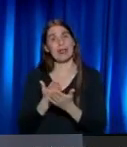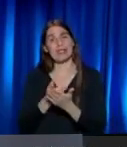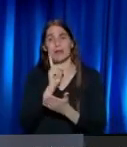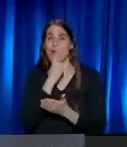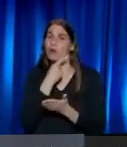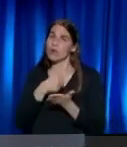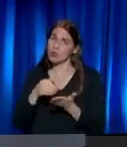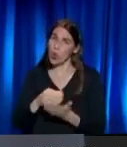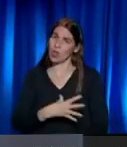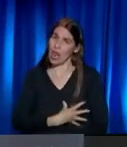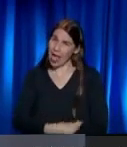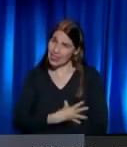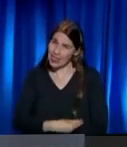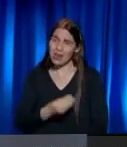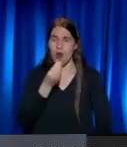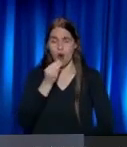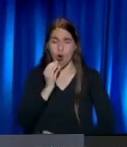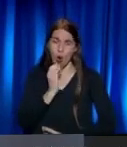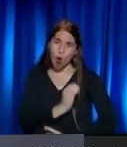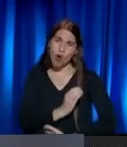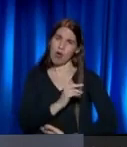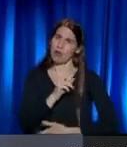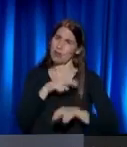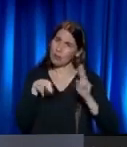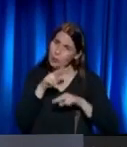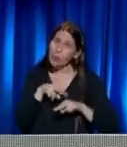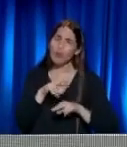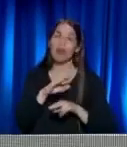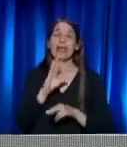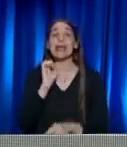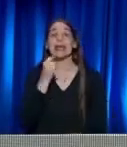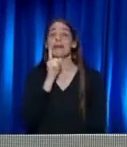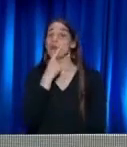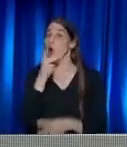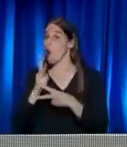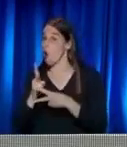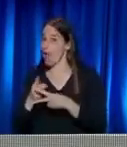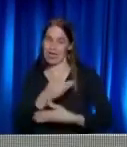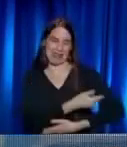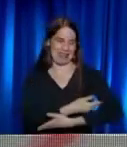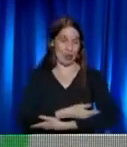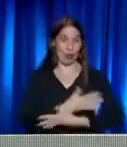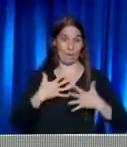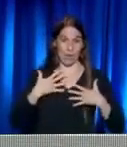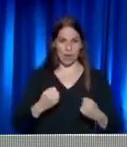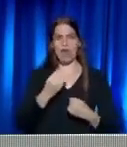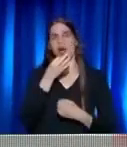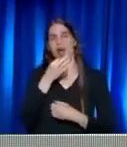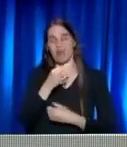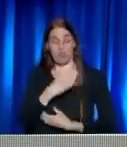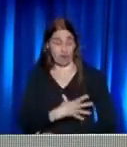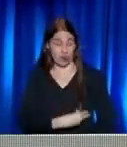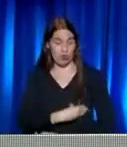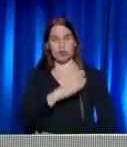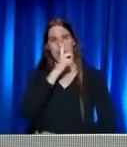לאמהות להמשיך להניק ולהכיל ולטפל בתינוקות, ברור. אם האמא חולה והתינוק בריא, כן נמליץ לאמא לשים מסכה בזמן שהיא